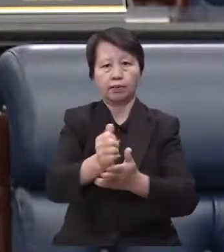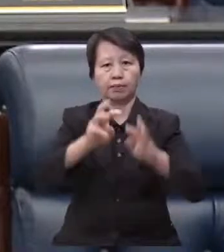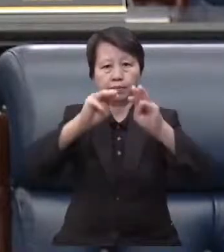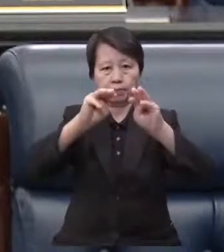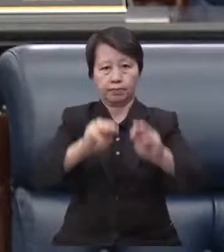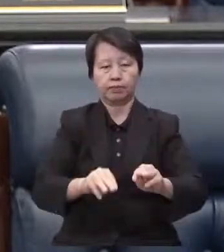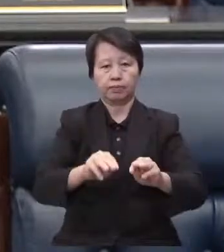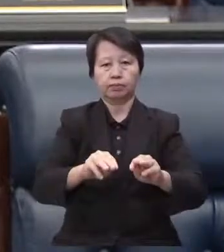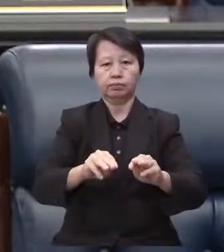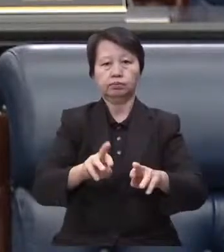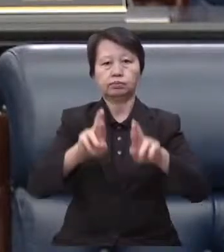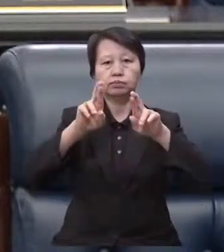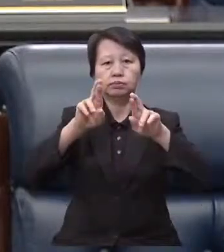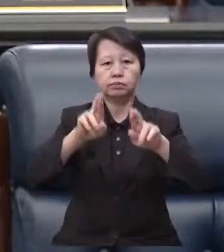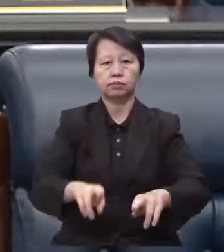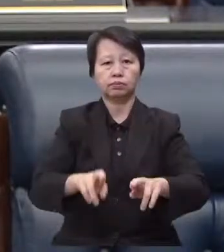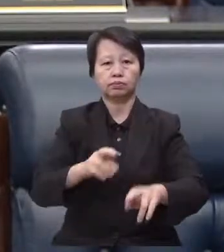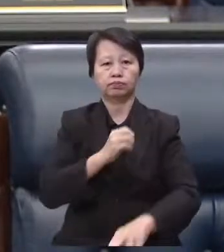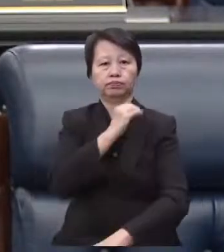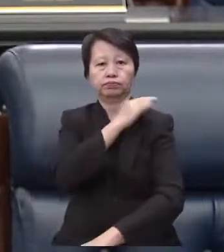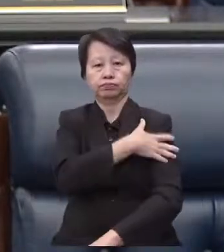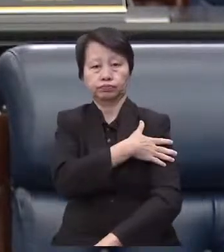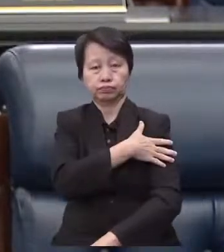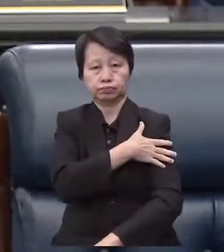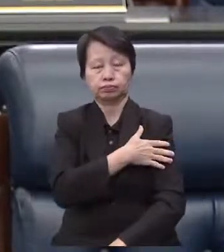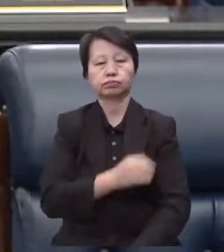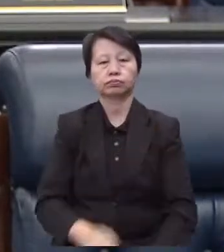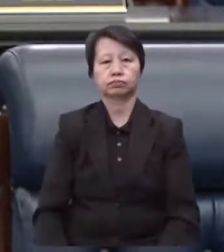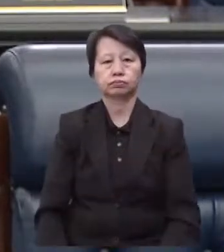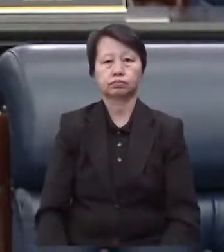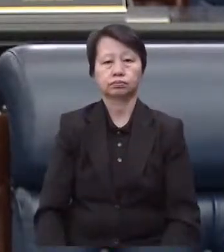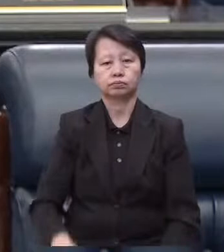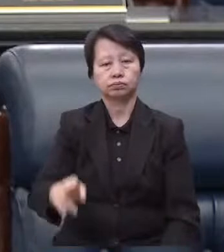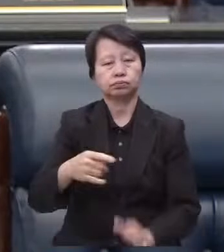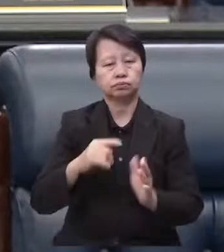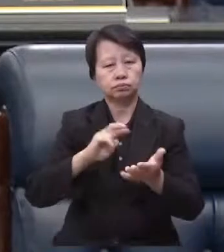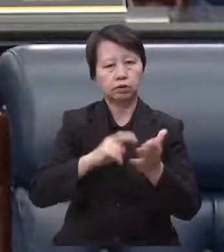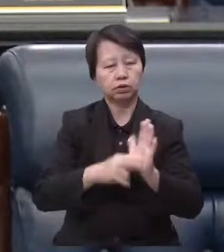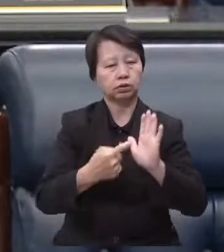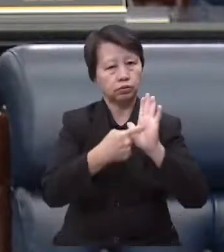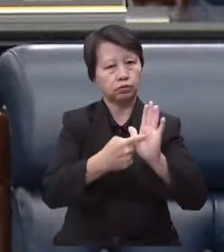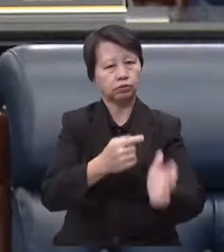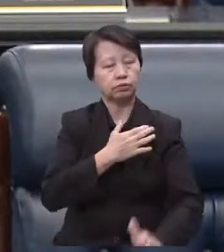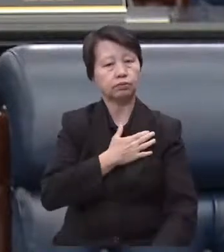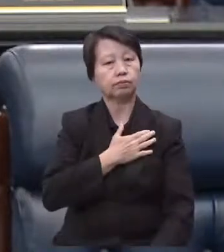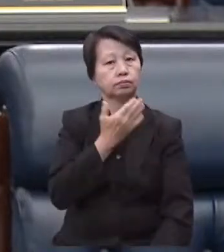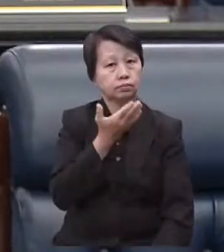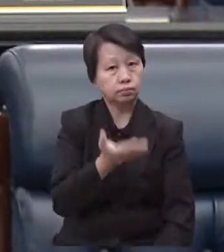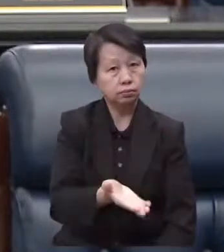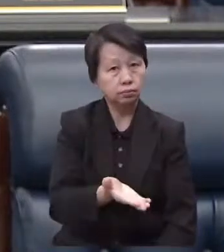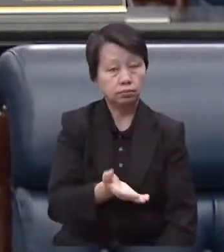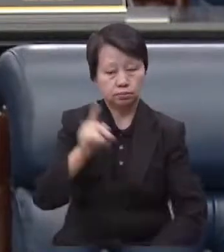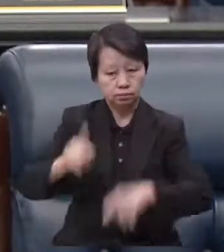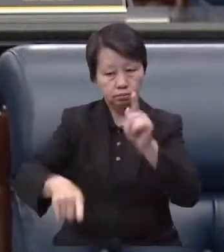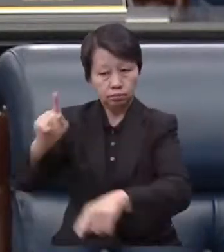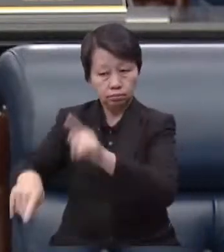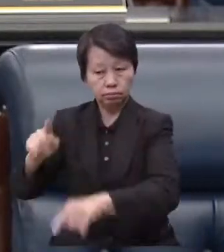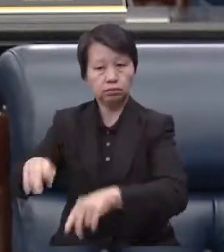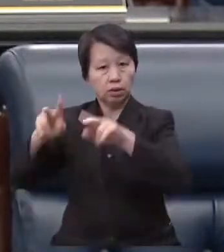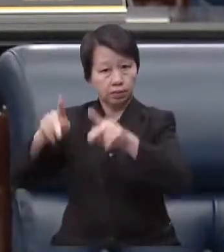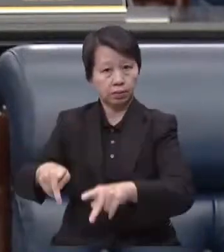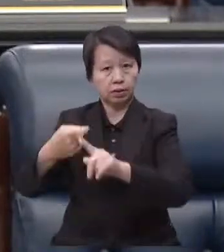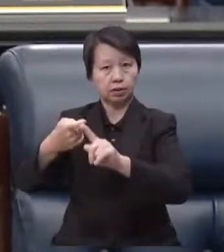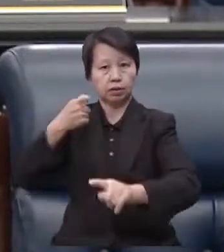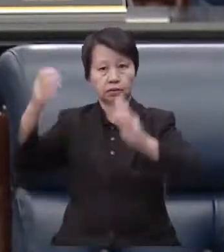kemanusiaan rakyat Palestin. Sebagai menunjukkan komitmen daripada pelbagai pihak di